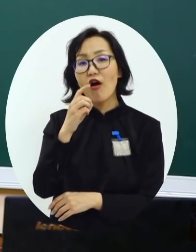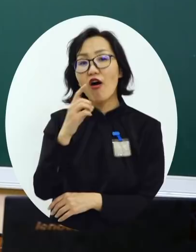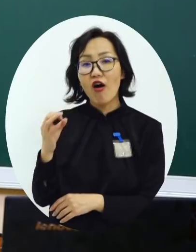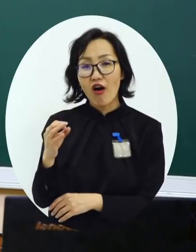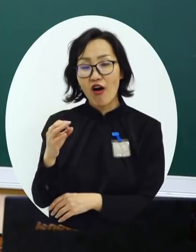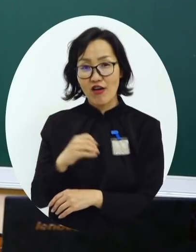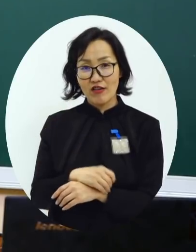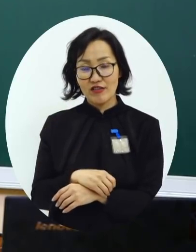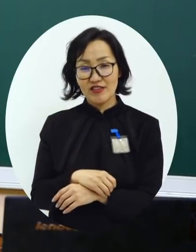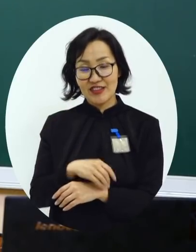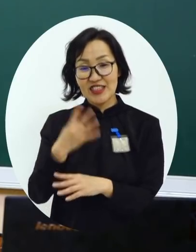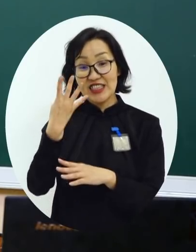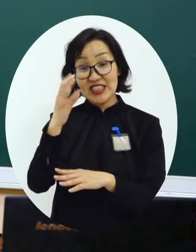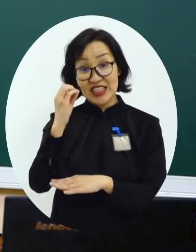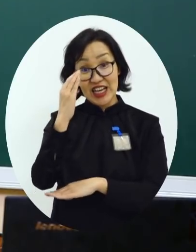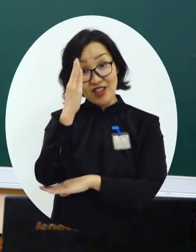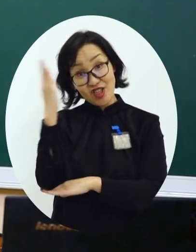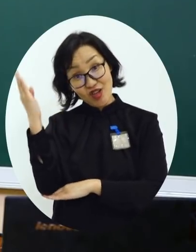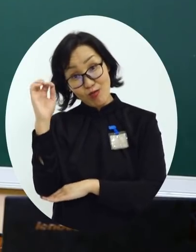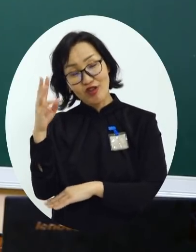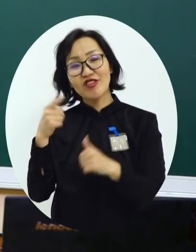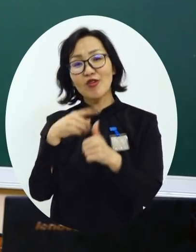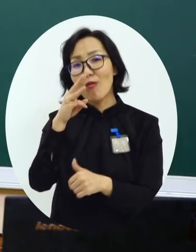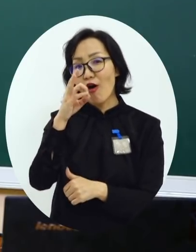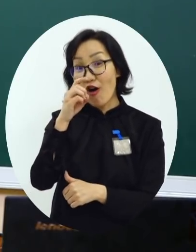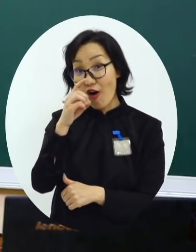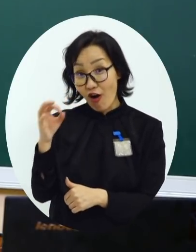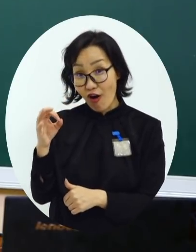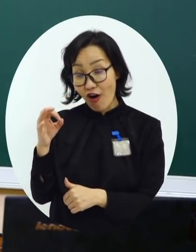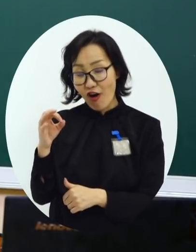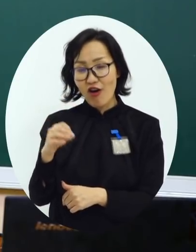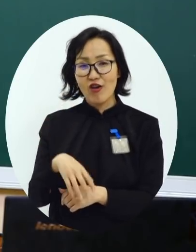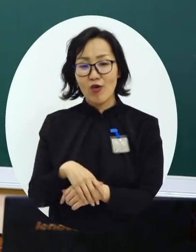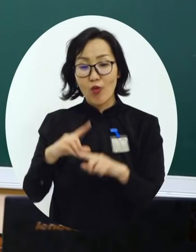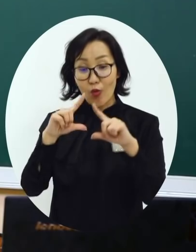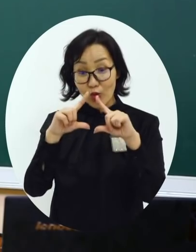мохоо. Өөрөөр хэлбэл 90 градусаас их өнцөг маань ямар вэ? Мохоо.